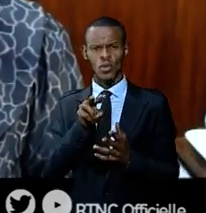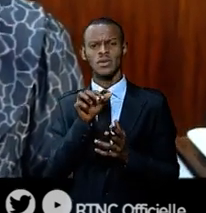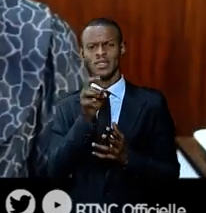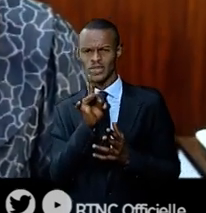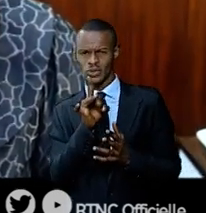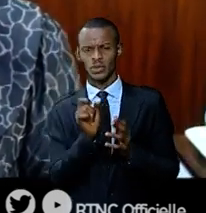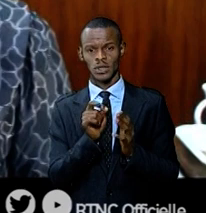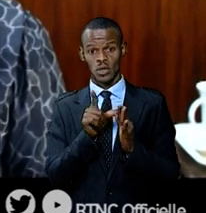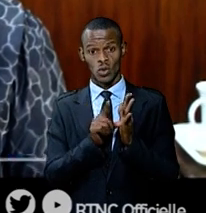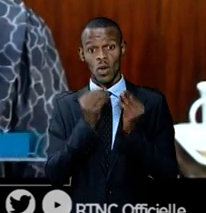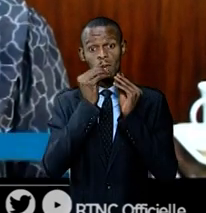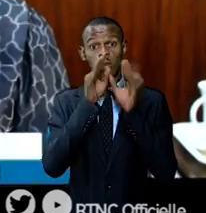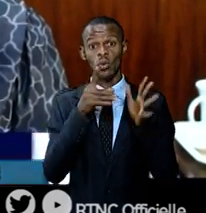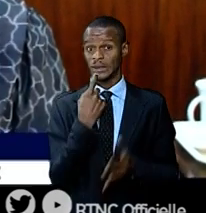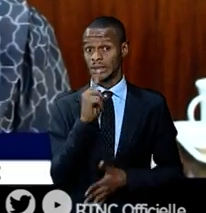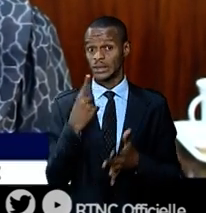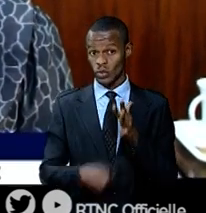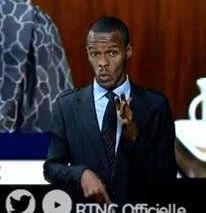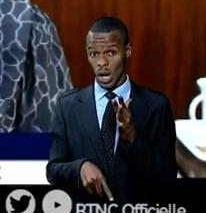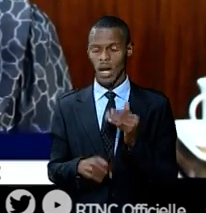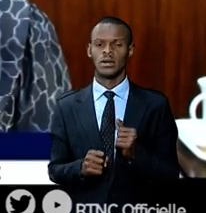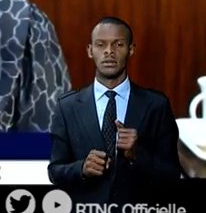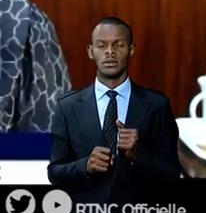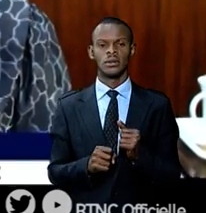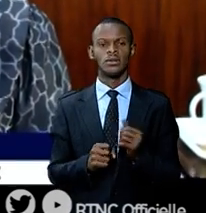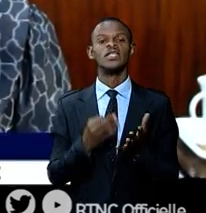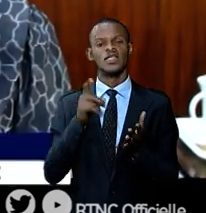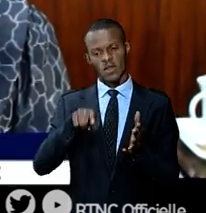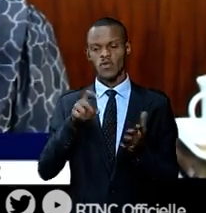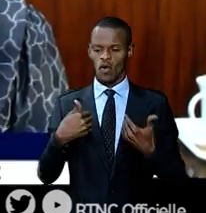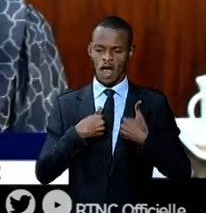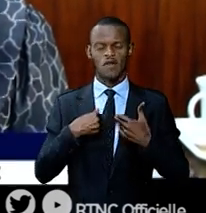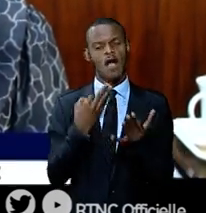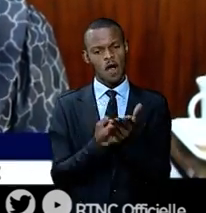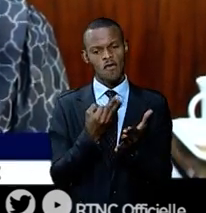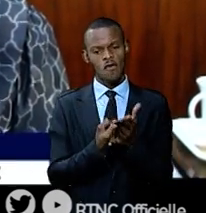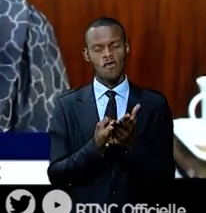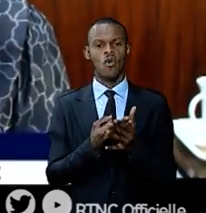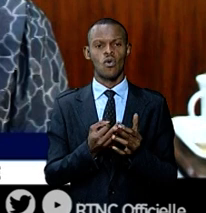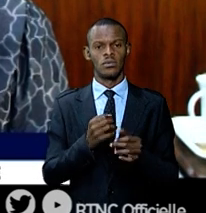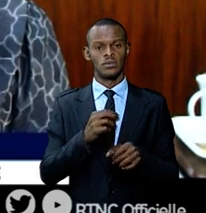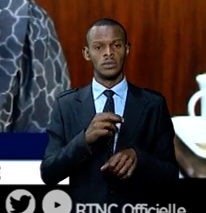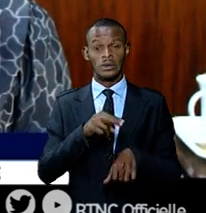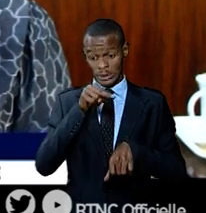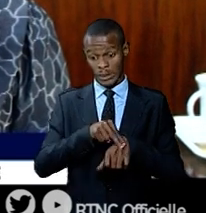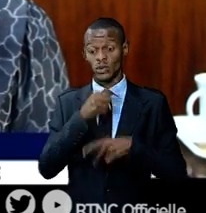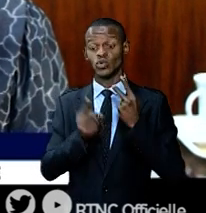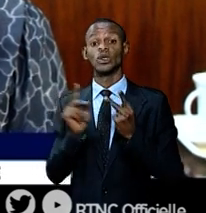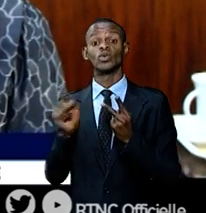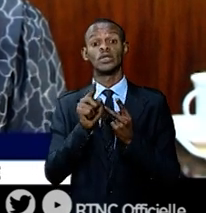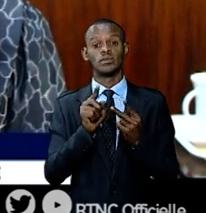2018 et cette loi remet le fonds de promotion du tourisme dans le secteur du tourisme. Parce que